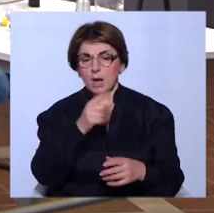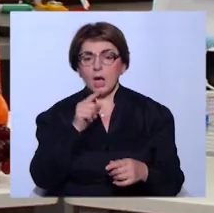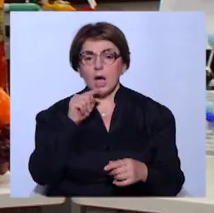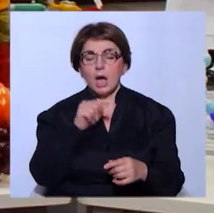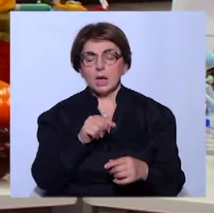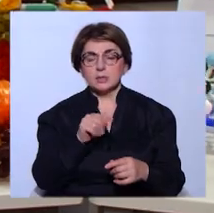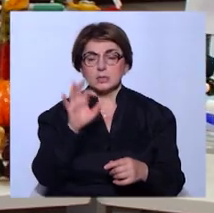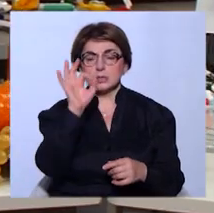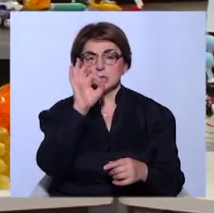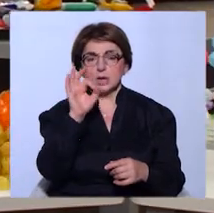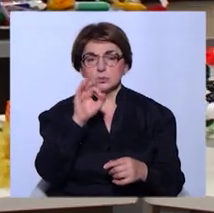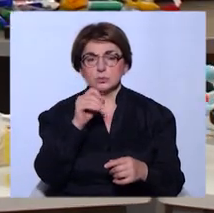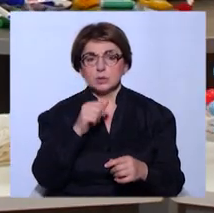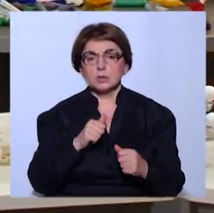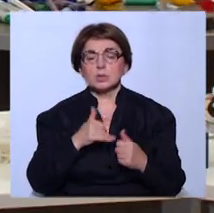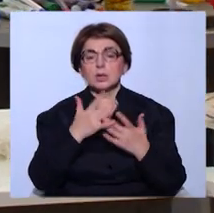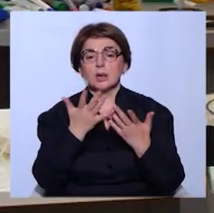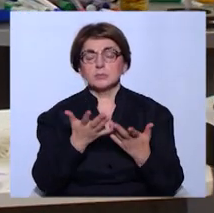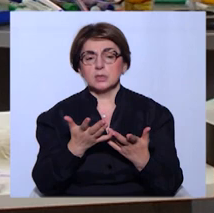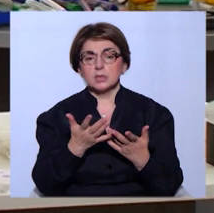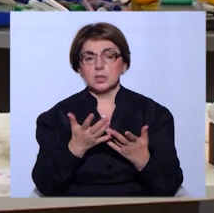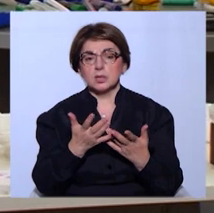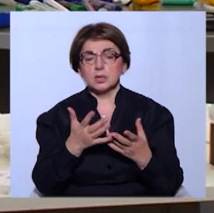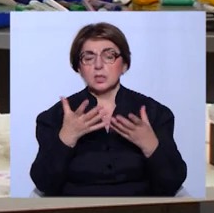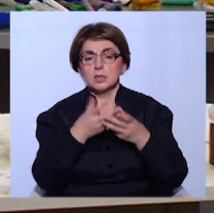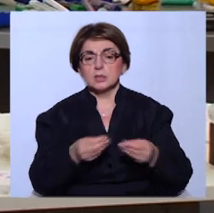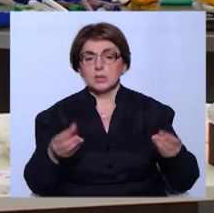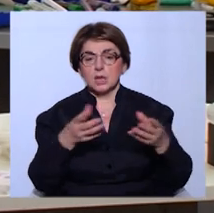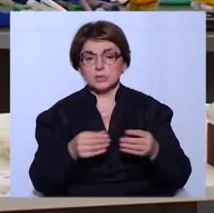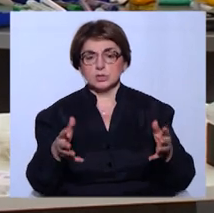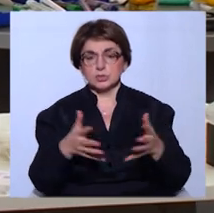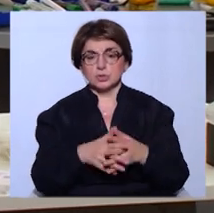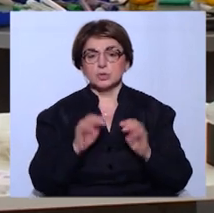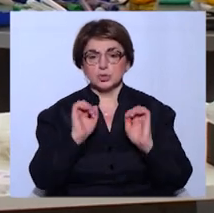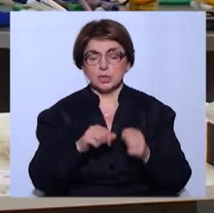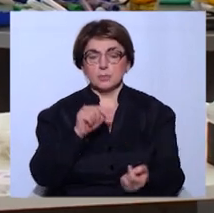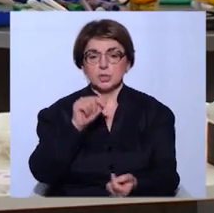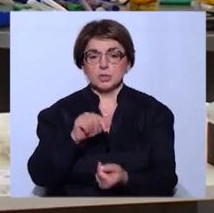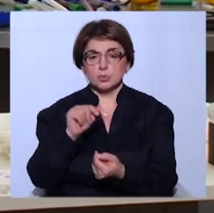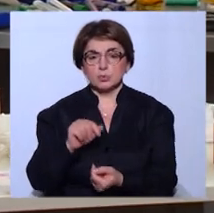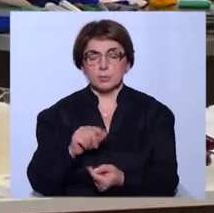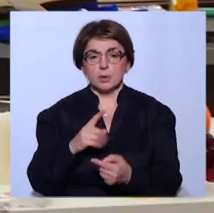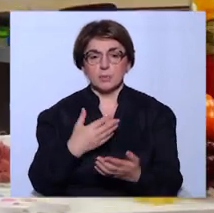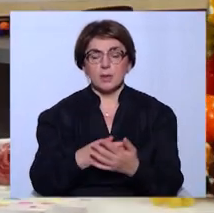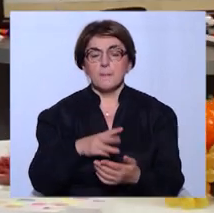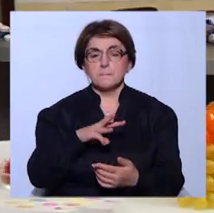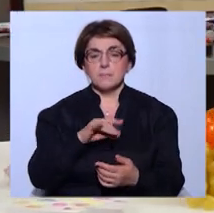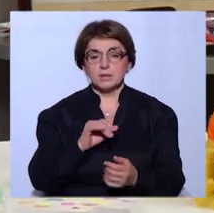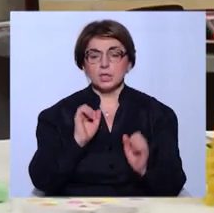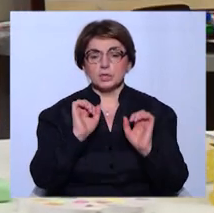გრადუს ცელსიუსზე, ანუ მეთანს რამდენიმე დაშლის რეაქცია შეიძლება შეუსაბამოდ. მაგალითად,